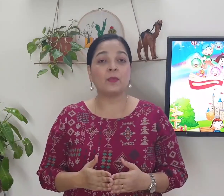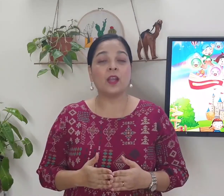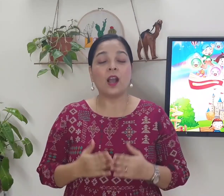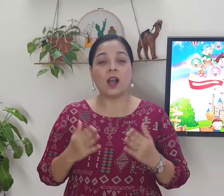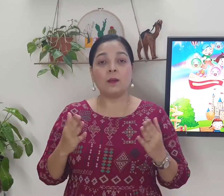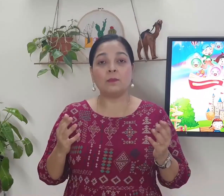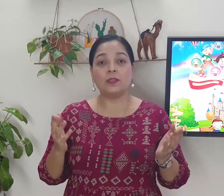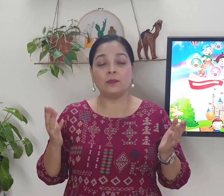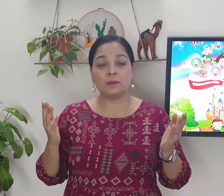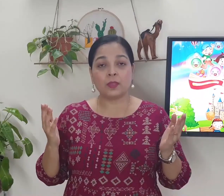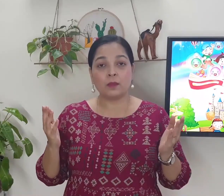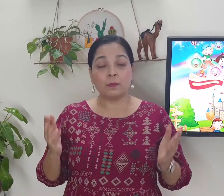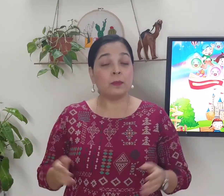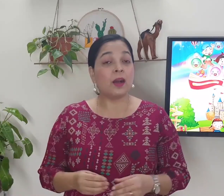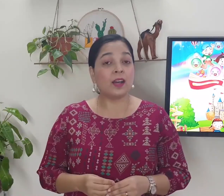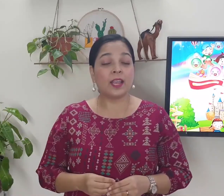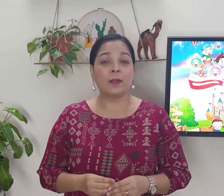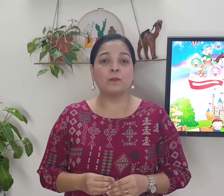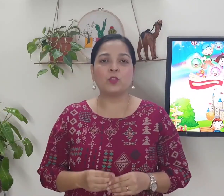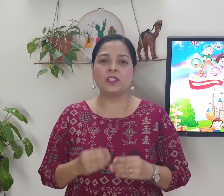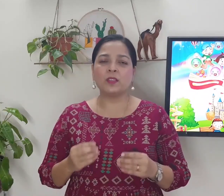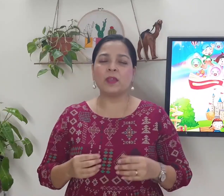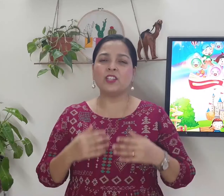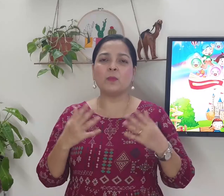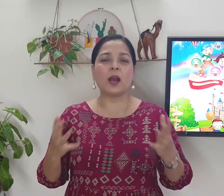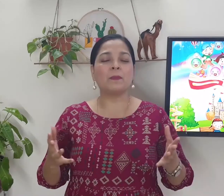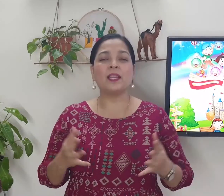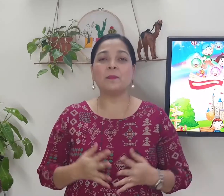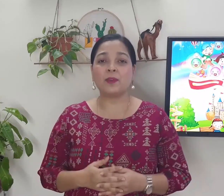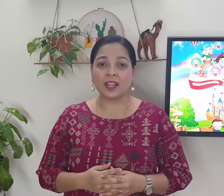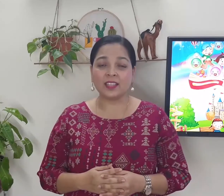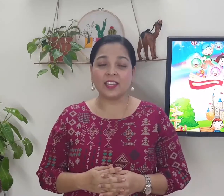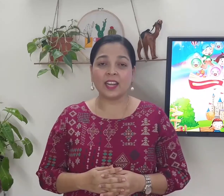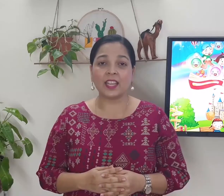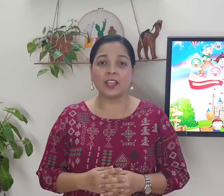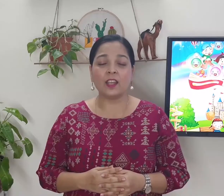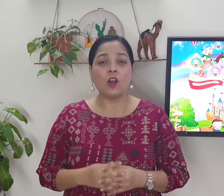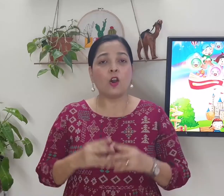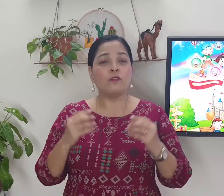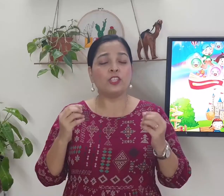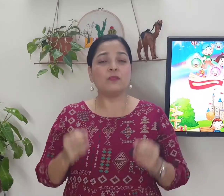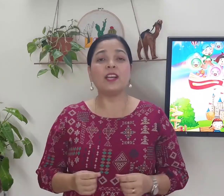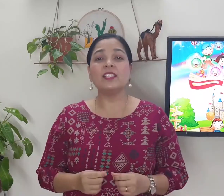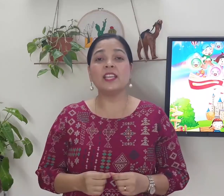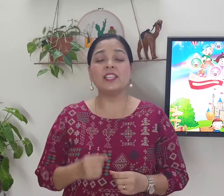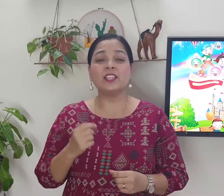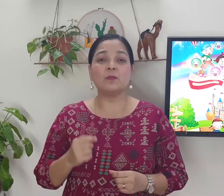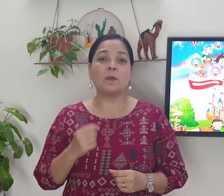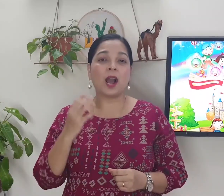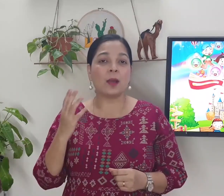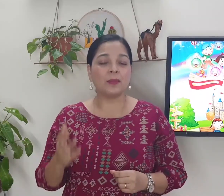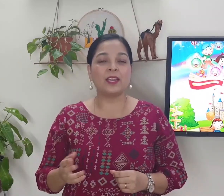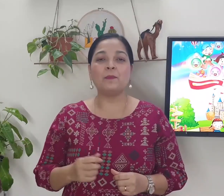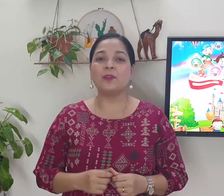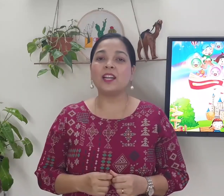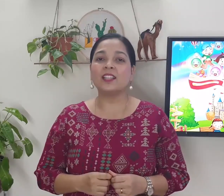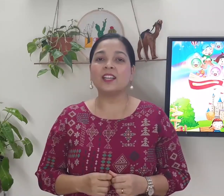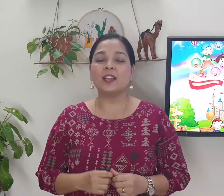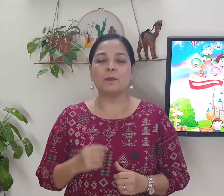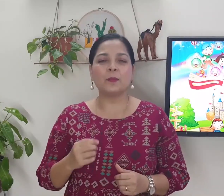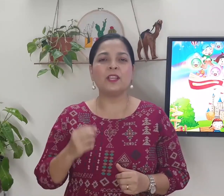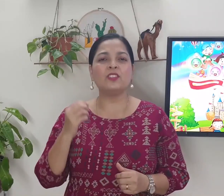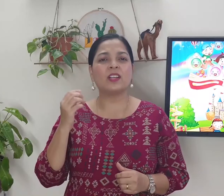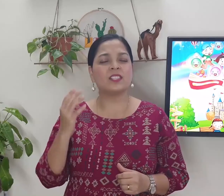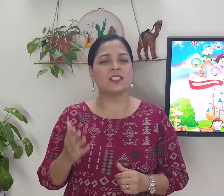असेल, तब्येत ठीक नाही आहे, जर काही त्रास असेल, दुखणं असेल, तर ही वेळ आहे तुमच्यासाठी प्रार्थना करण्याची. आणि विश्वास करा, जेव्हा आम्ही तुमच्यासाठी प्रार्थना